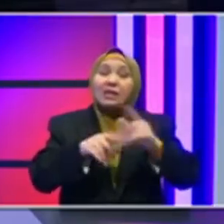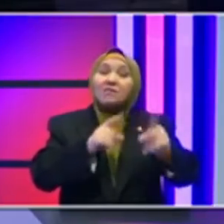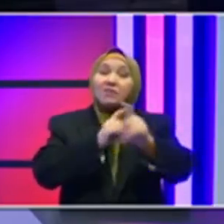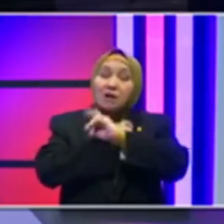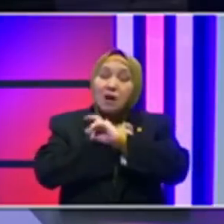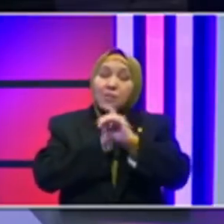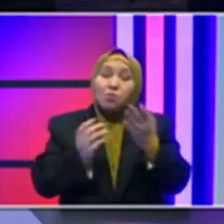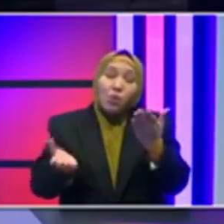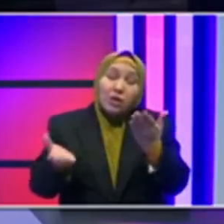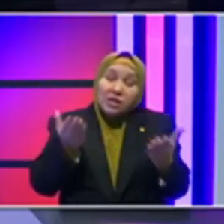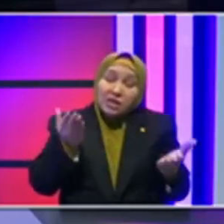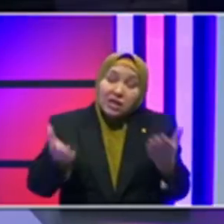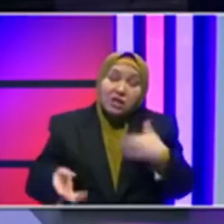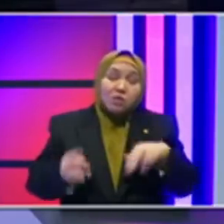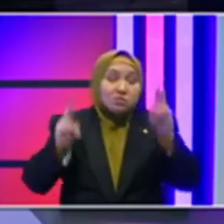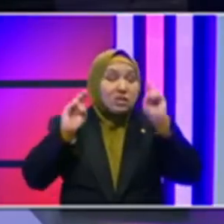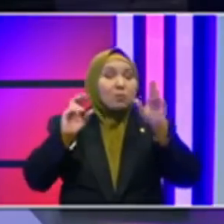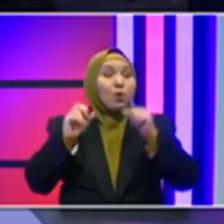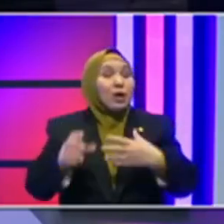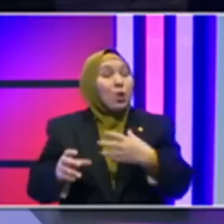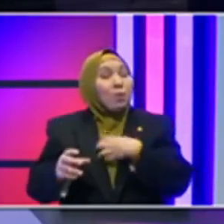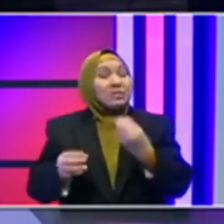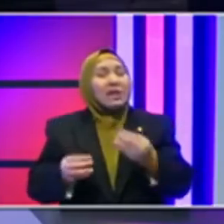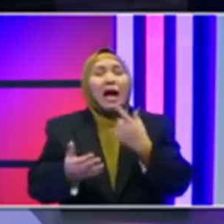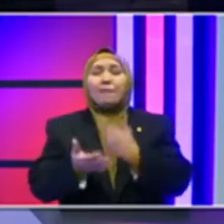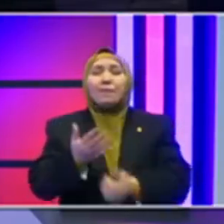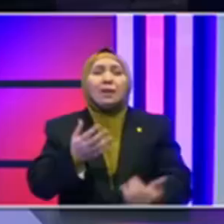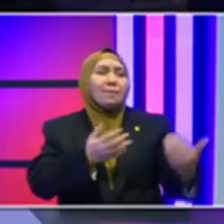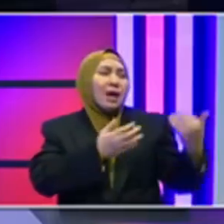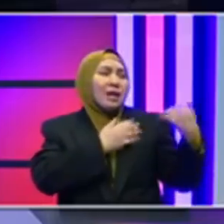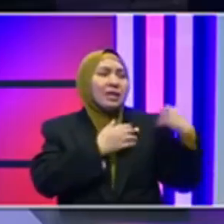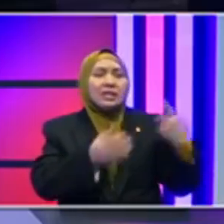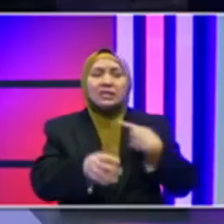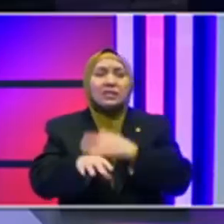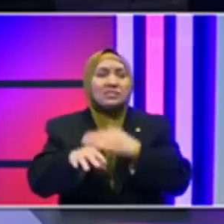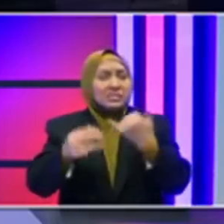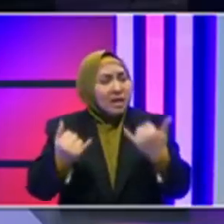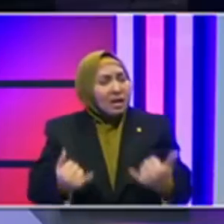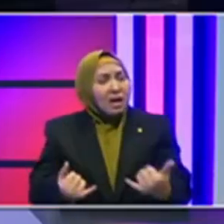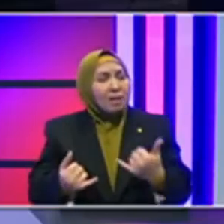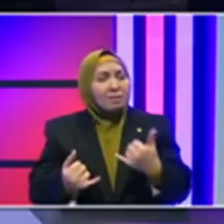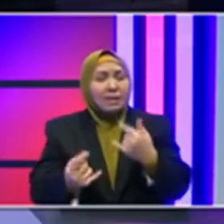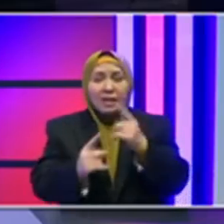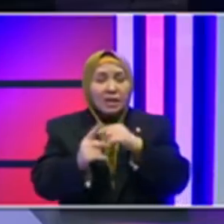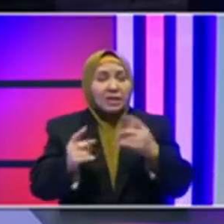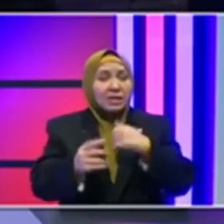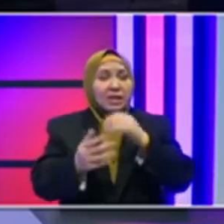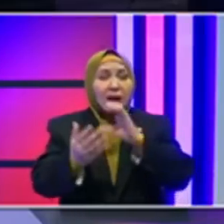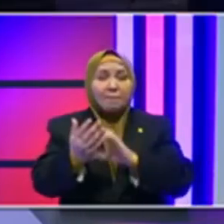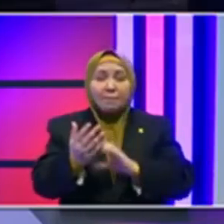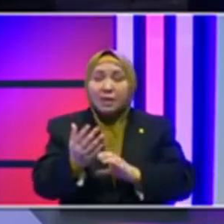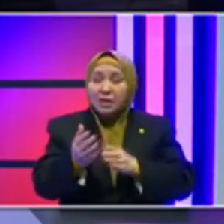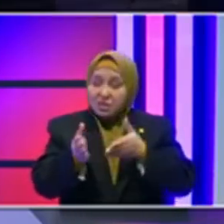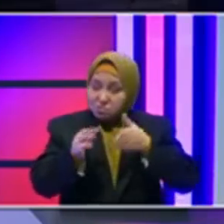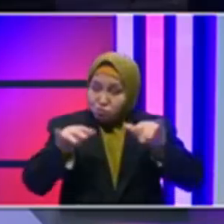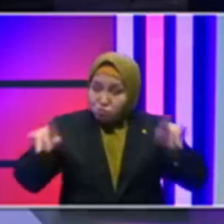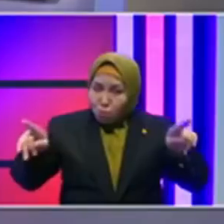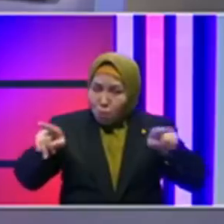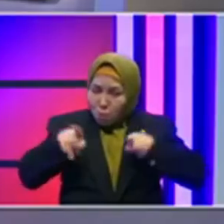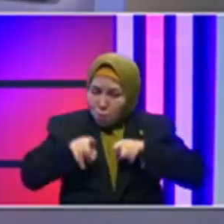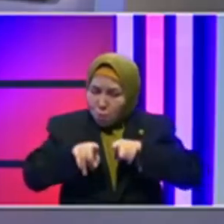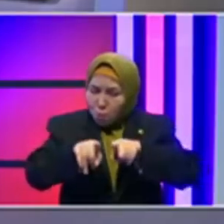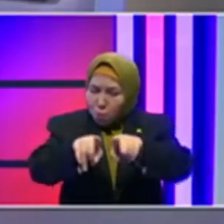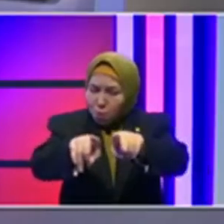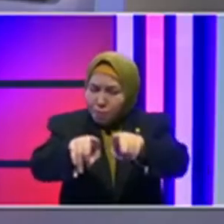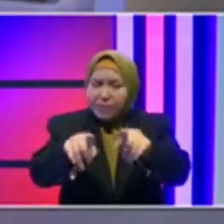mungkin Ustadz komen sikit dari segi Apa peranan kita zaman sekarang ya bila kita silarian dengan apa